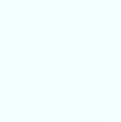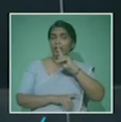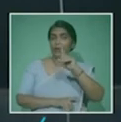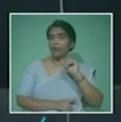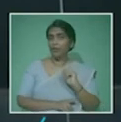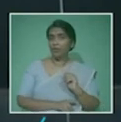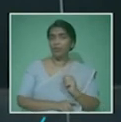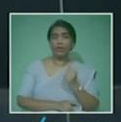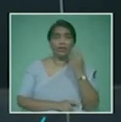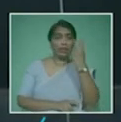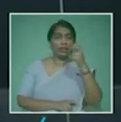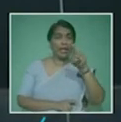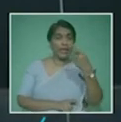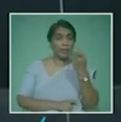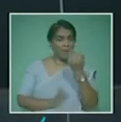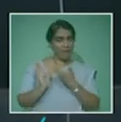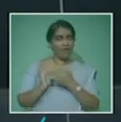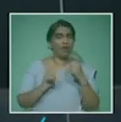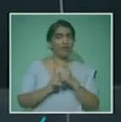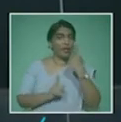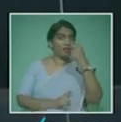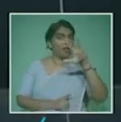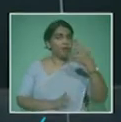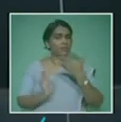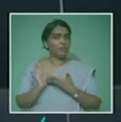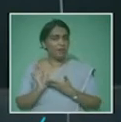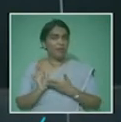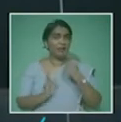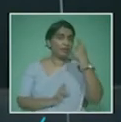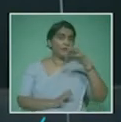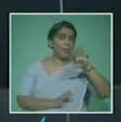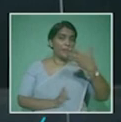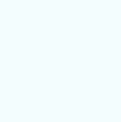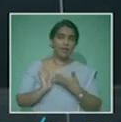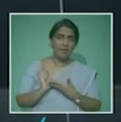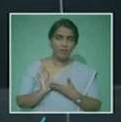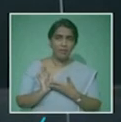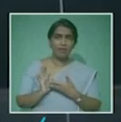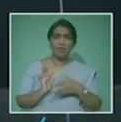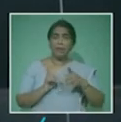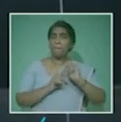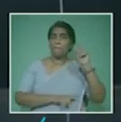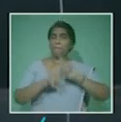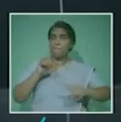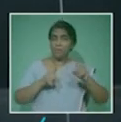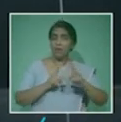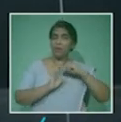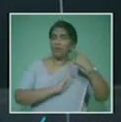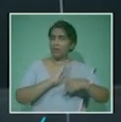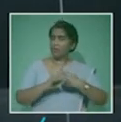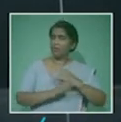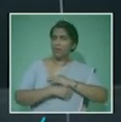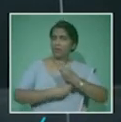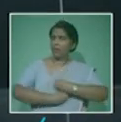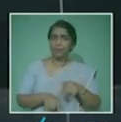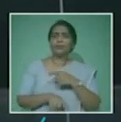කිව්වේ? 2100ක් තියෙනවා කිව්වා 1800ක් තියෙනවා කිව්වා 1900ක් තියෙනවා කිව්වා මේ පාර්ලිමේන්තුවයි මේ රටයි